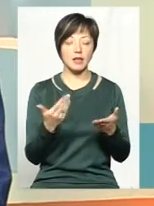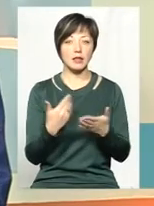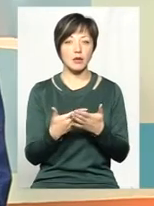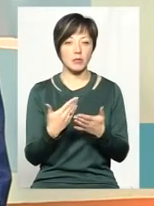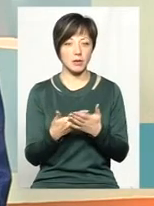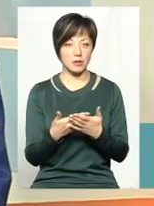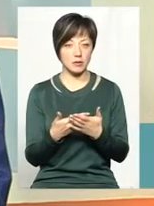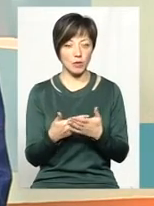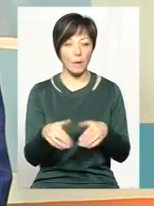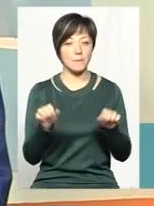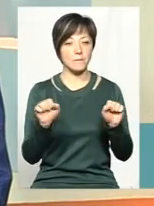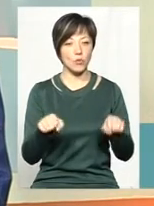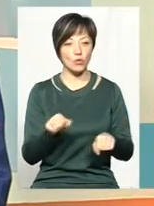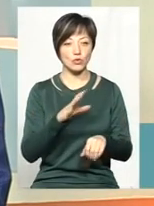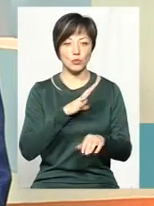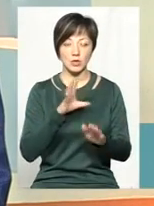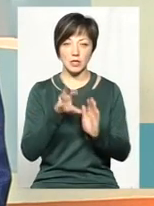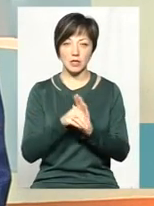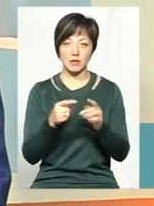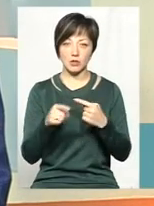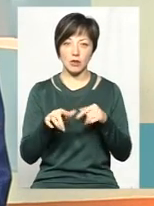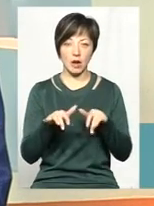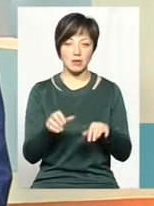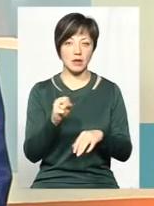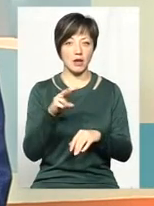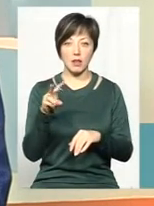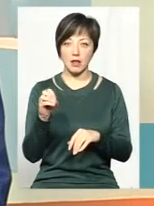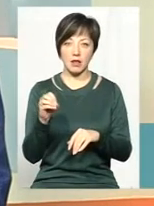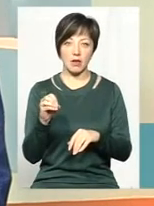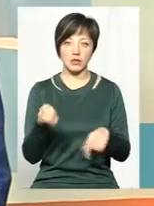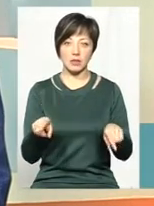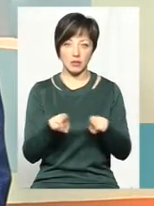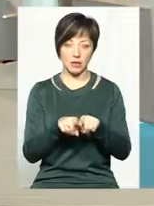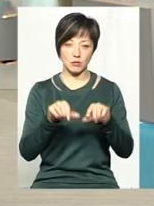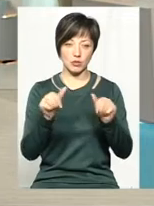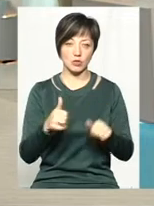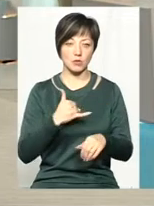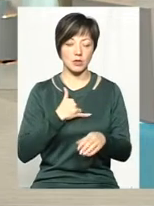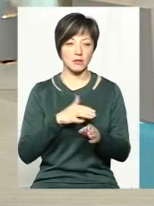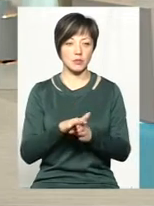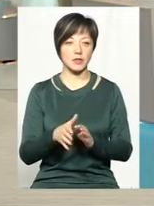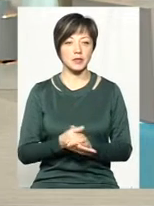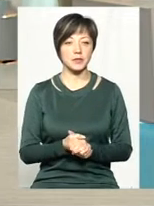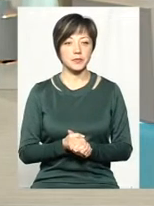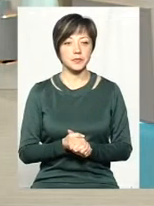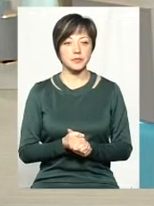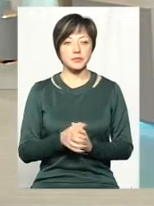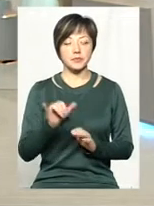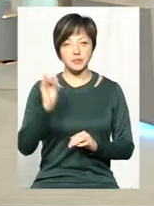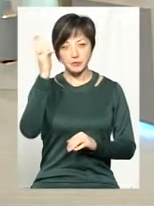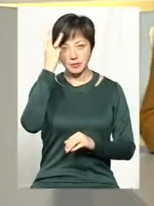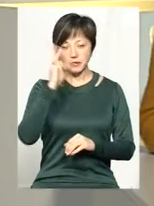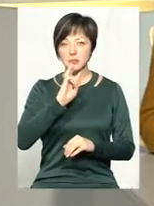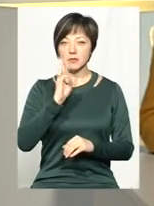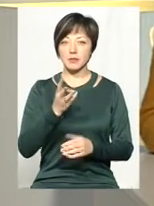наприклад, можуть бути задіяні в інших акціях, але, як правило, от таким чином у нас відбувається. Зрозуміло. У Хмельницькому